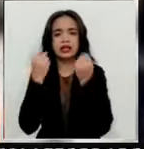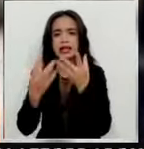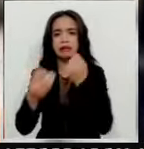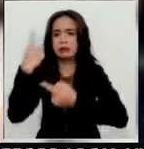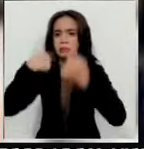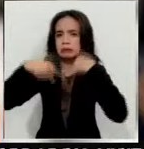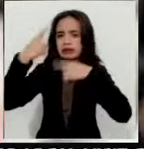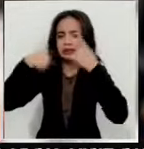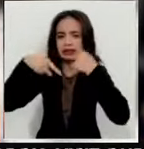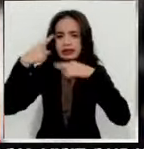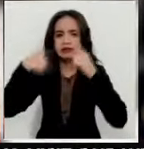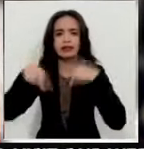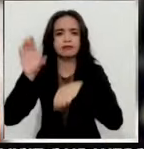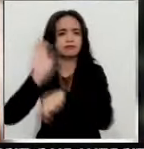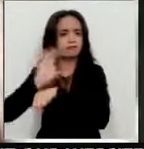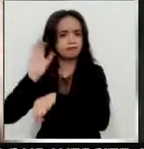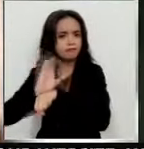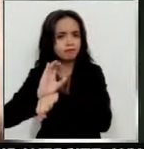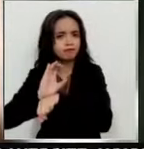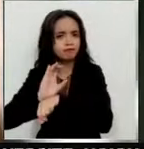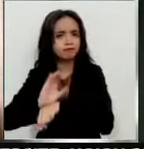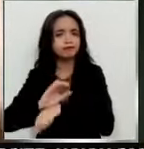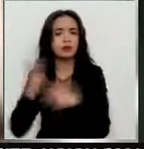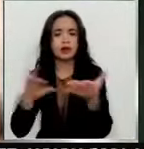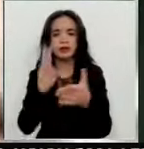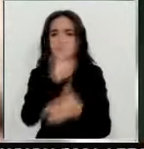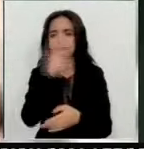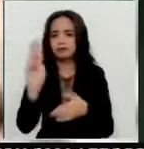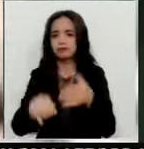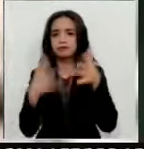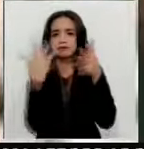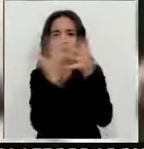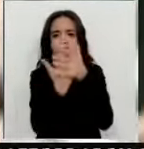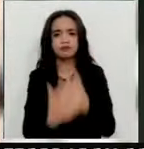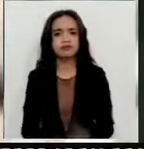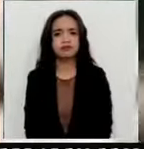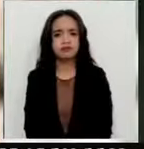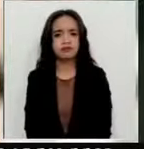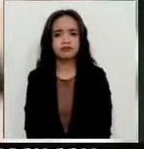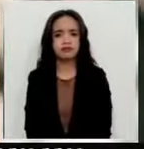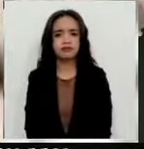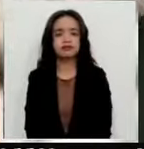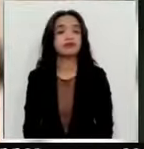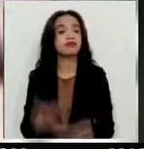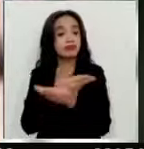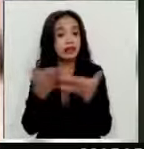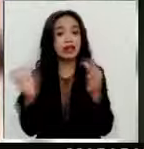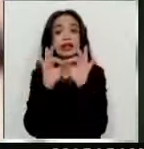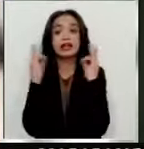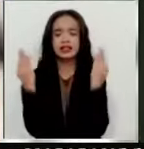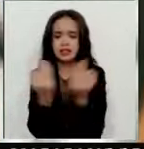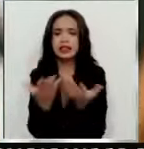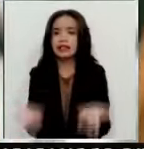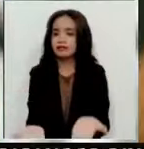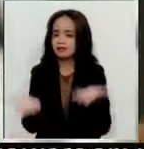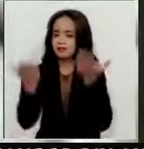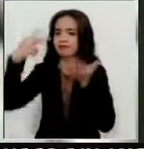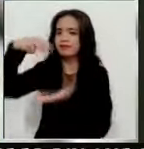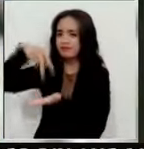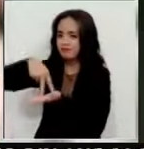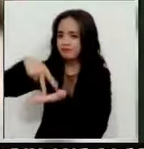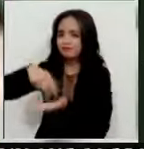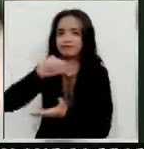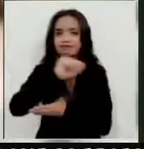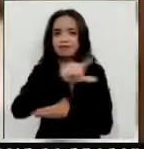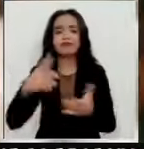kapilya ng Manila City Jail. Hindi mo na po patatagalin. Mga kapamilya, tumayo na po kayo. Yakapin nyo na po sila